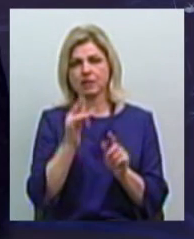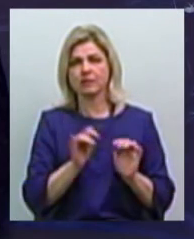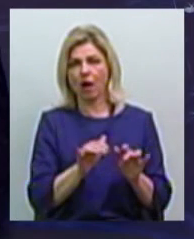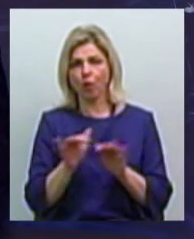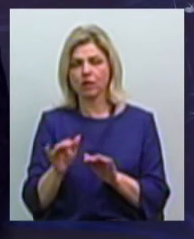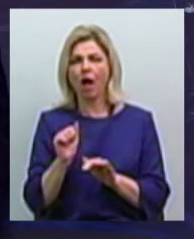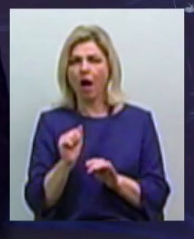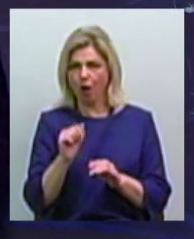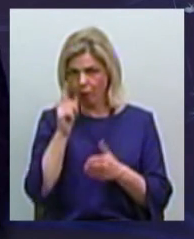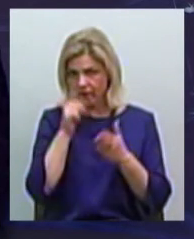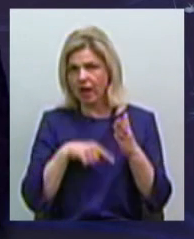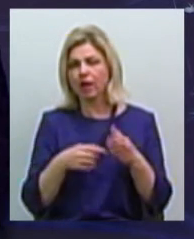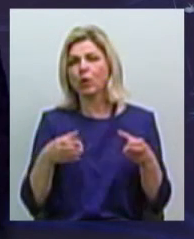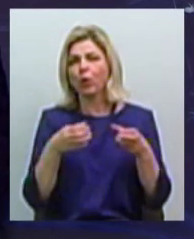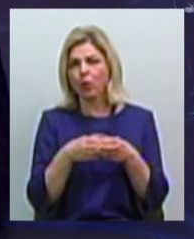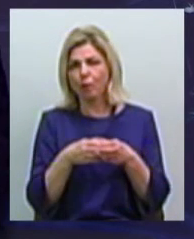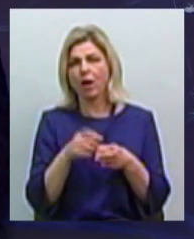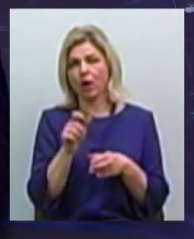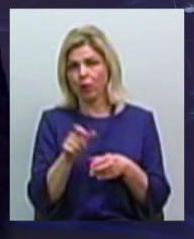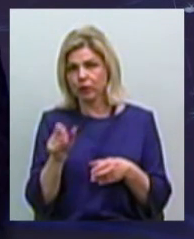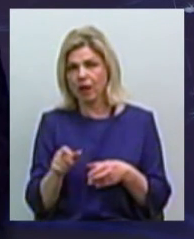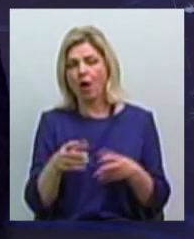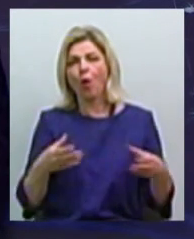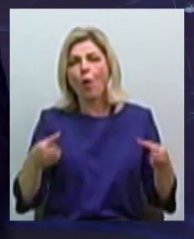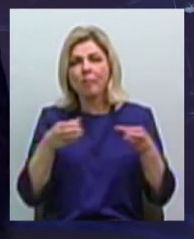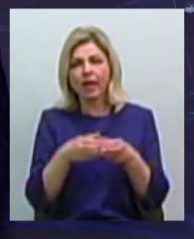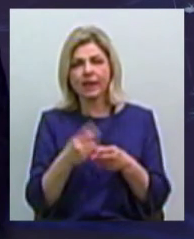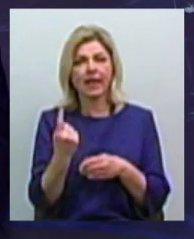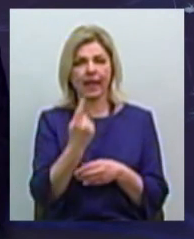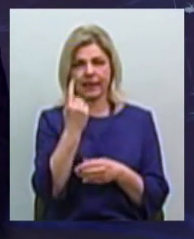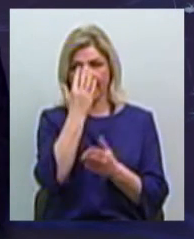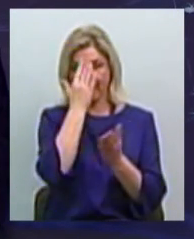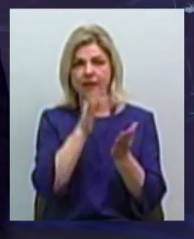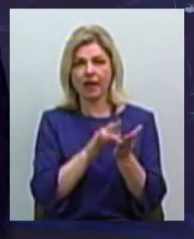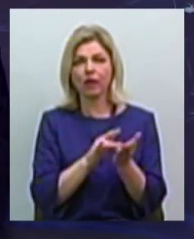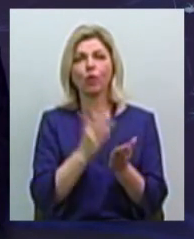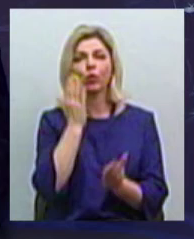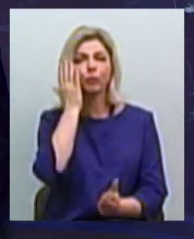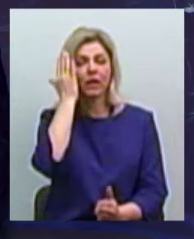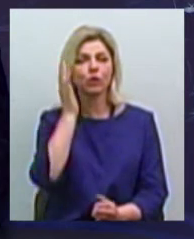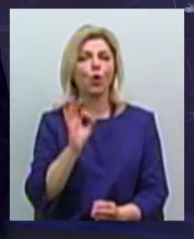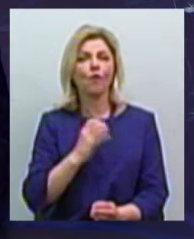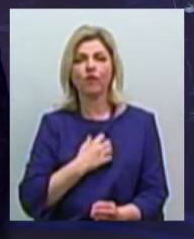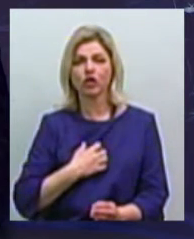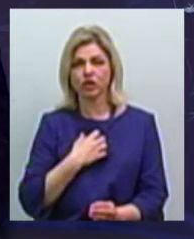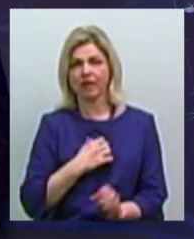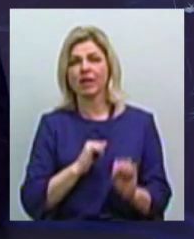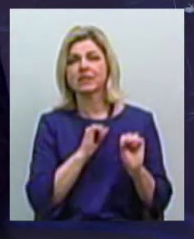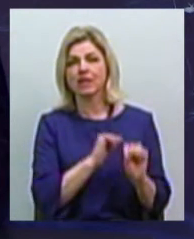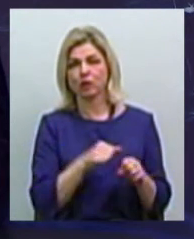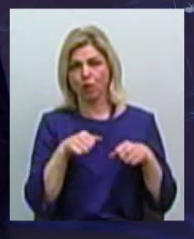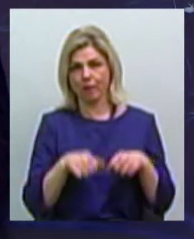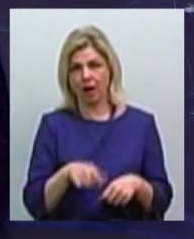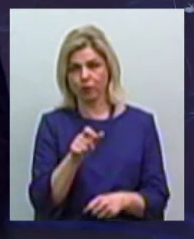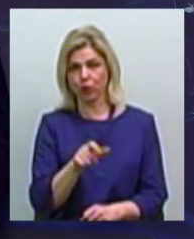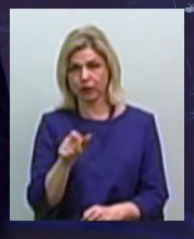групу, спільноту людей, яка об'єднана єдиною ідеєю, єдиною думкою про важливість захисту прав людини. І